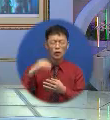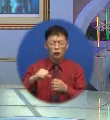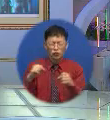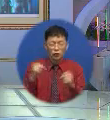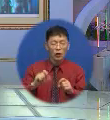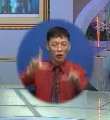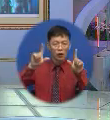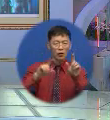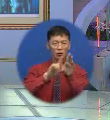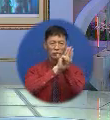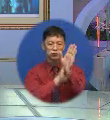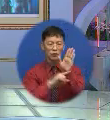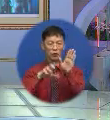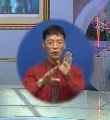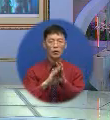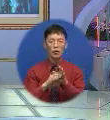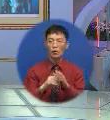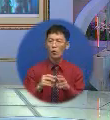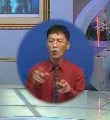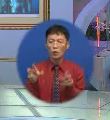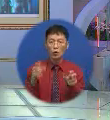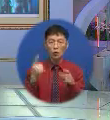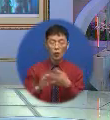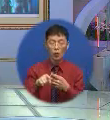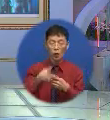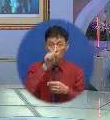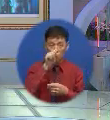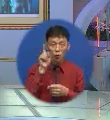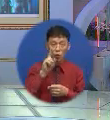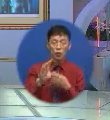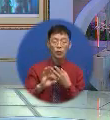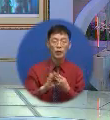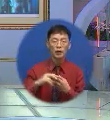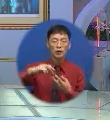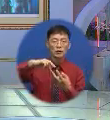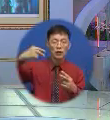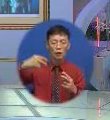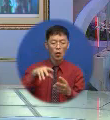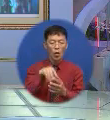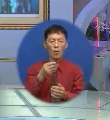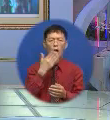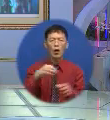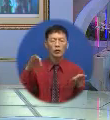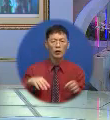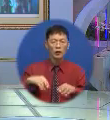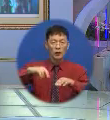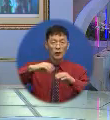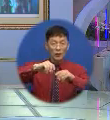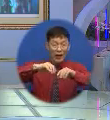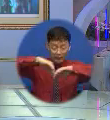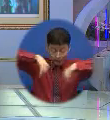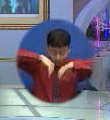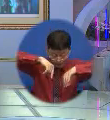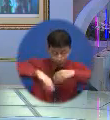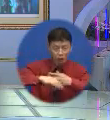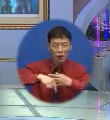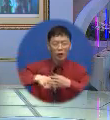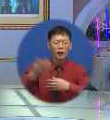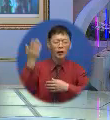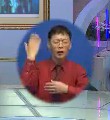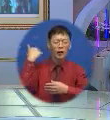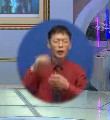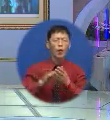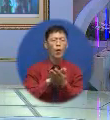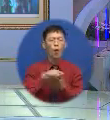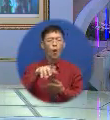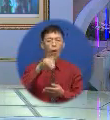날씨가 추운 데죠. 근데 이 공룡보다 매머드의 장점이 뭐냐면 DNA를 얻기가 쉽다는 거죠. 이 땅을 파보면 옛날에 그